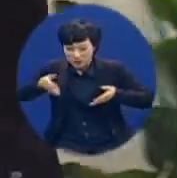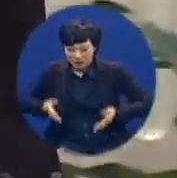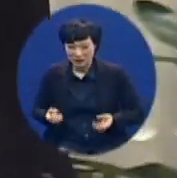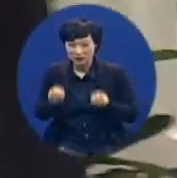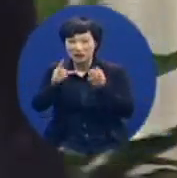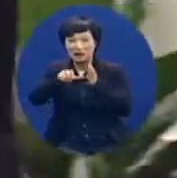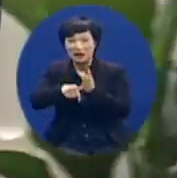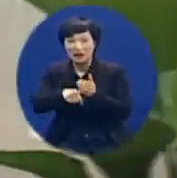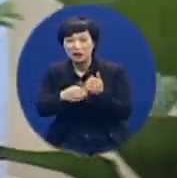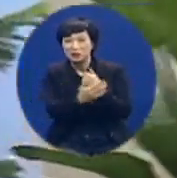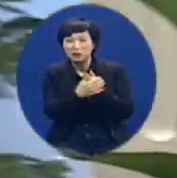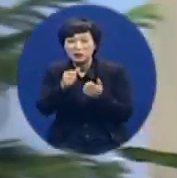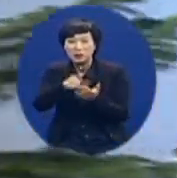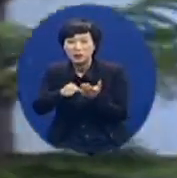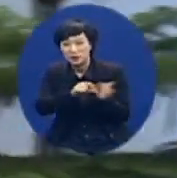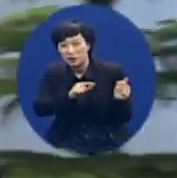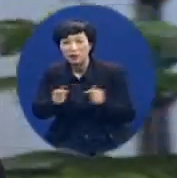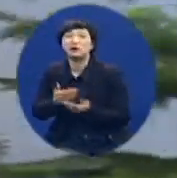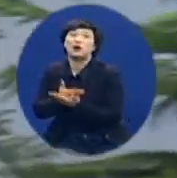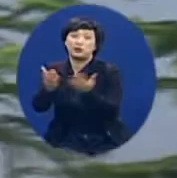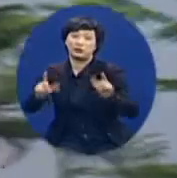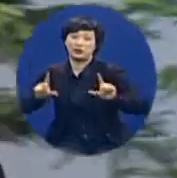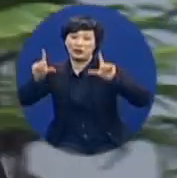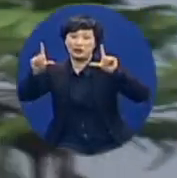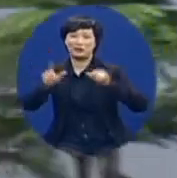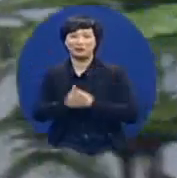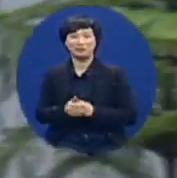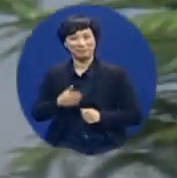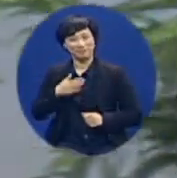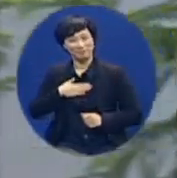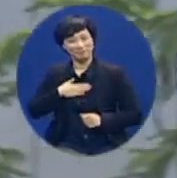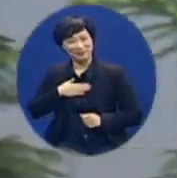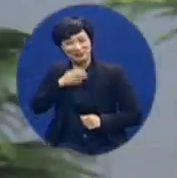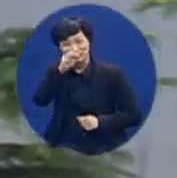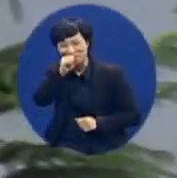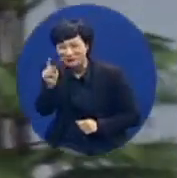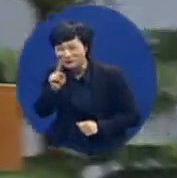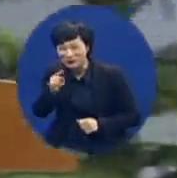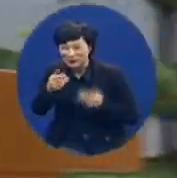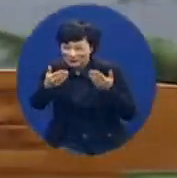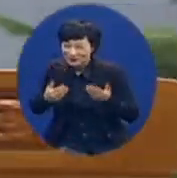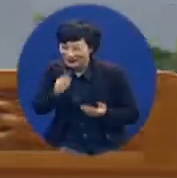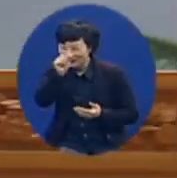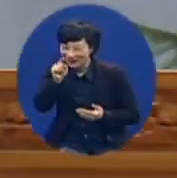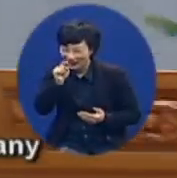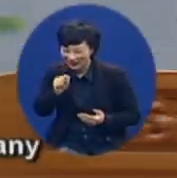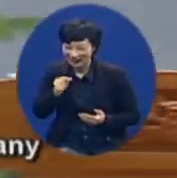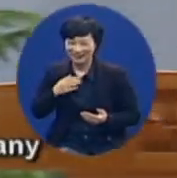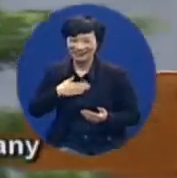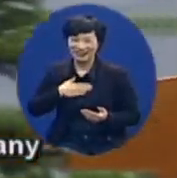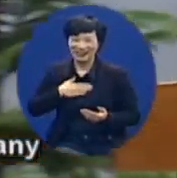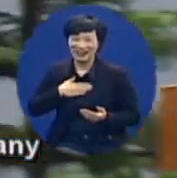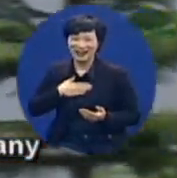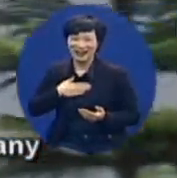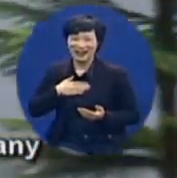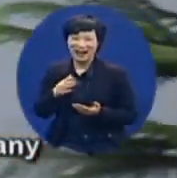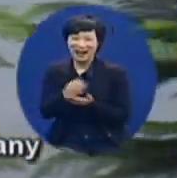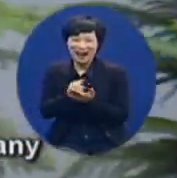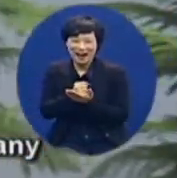구호물자를 나눠주는 날이야 그날 나에게 좋은 것이 돌아오면 형제 만나는